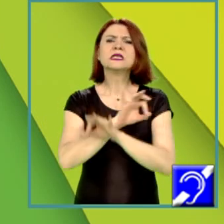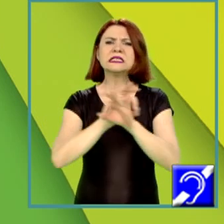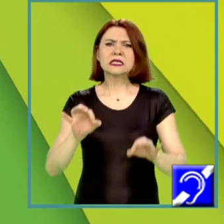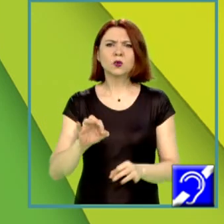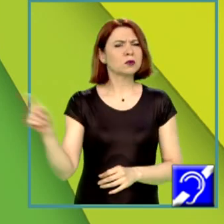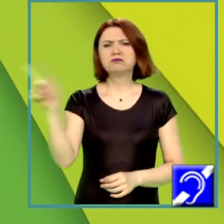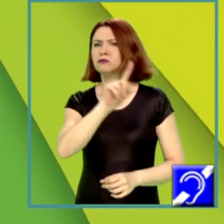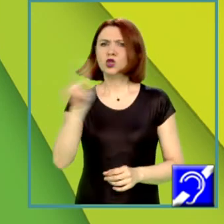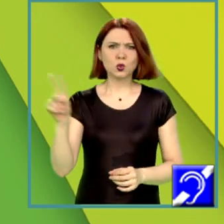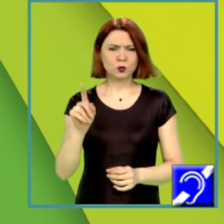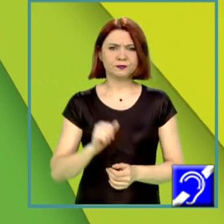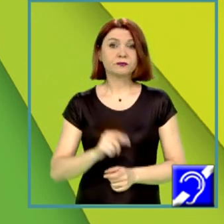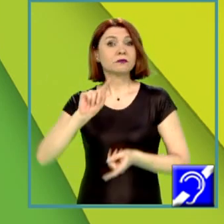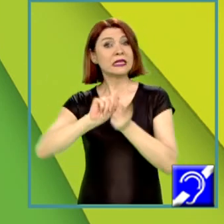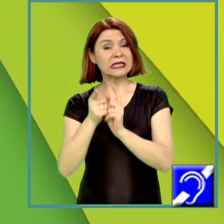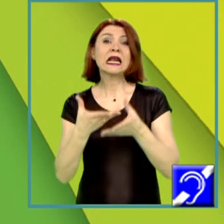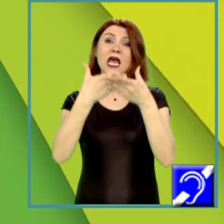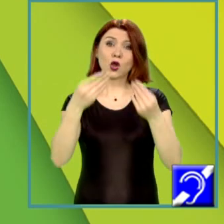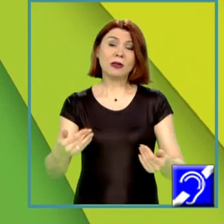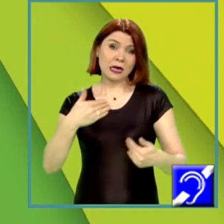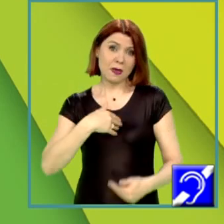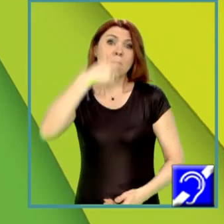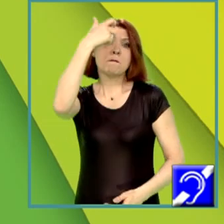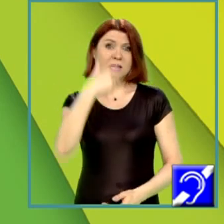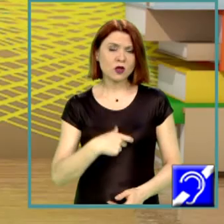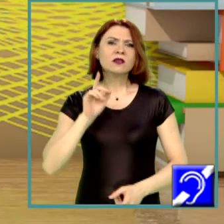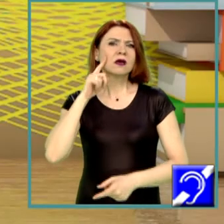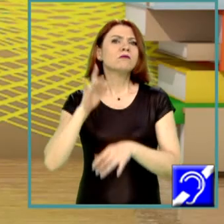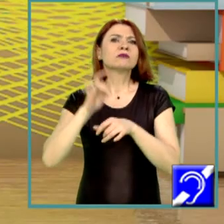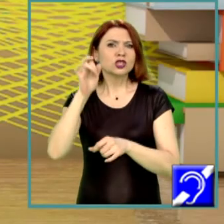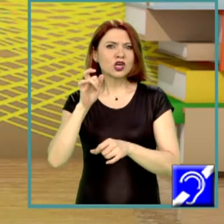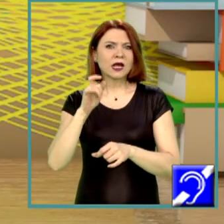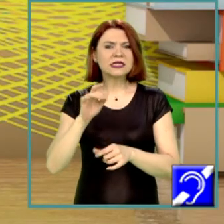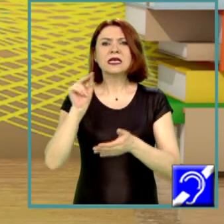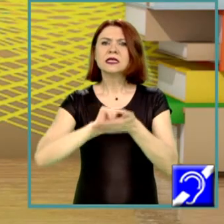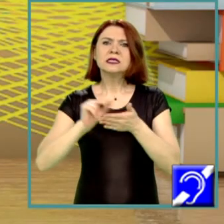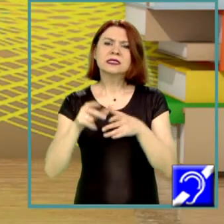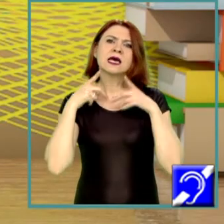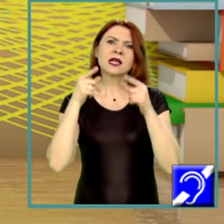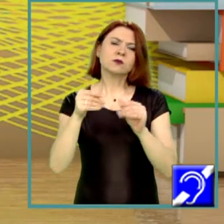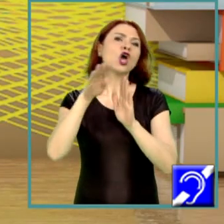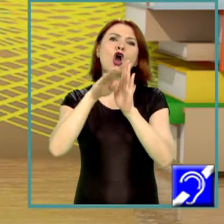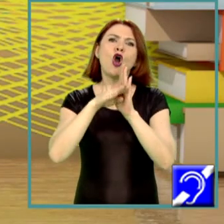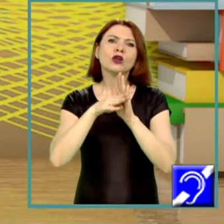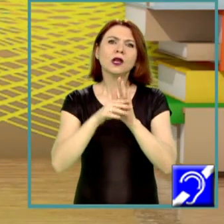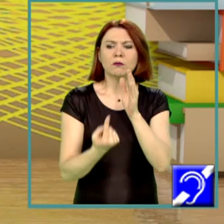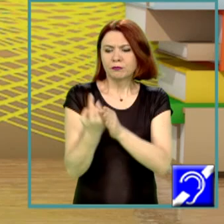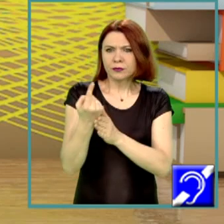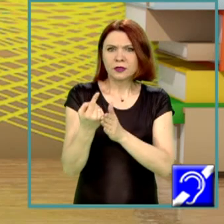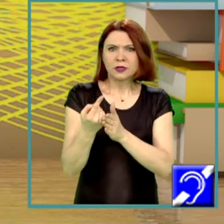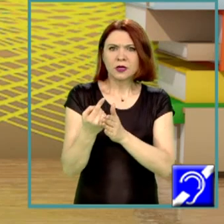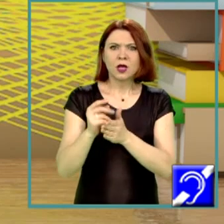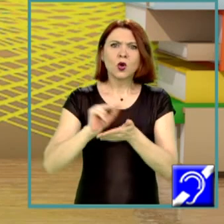siguranță nu dar recomandarea mea personală este să încercați să le rezolvați în ordinea în care apar ele